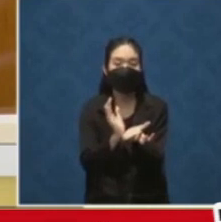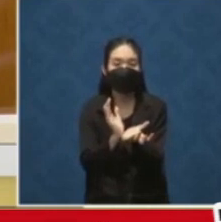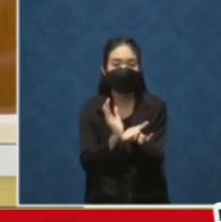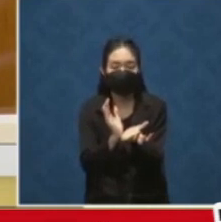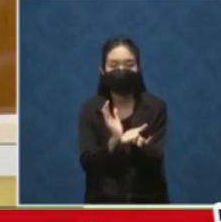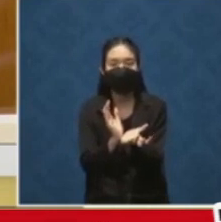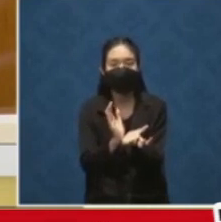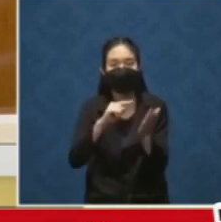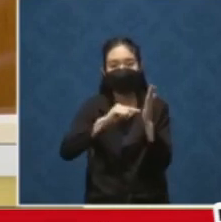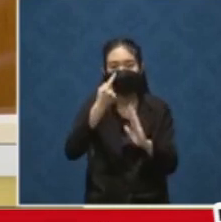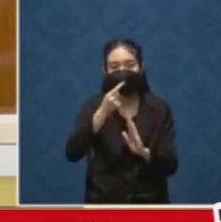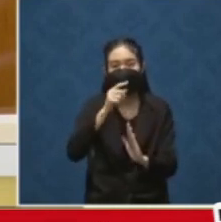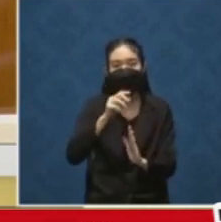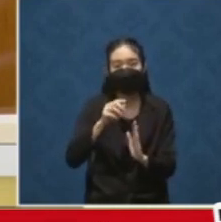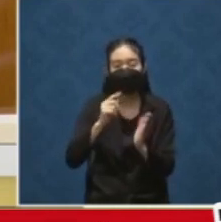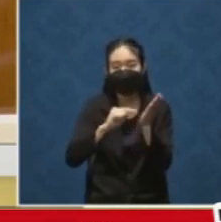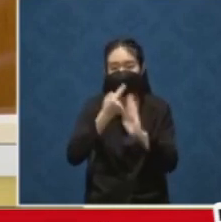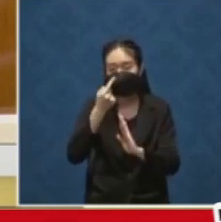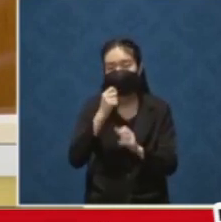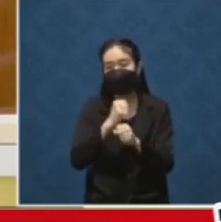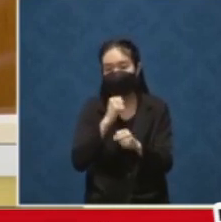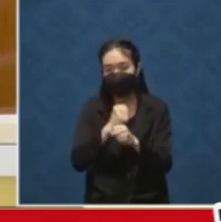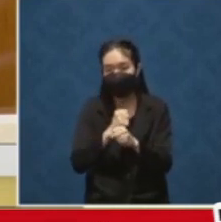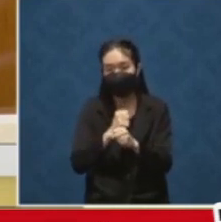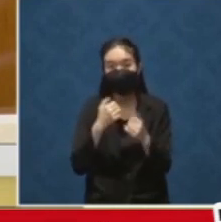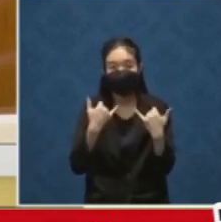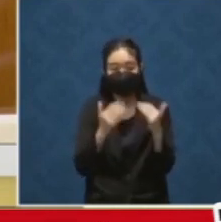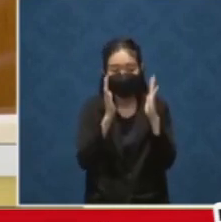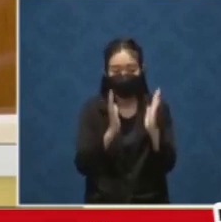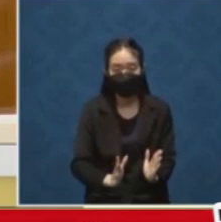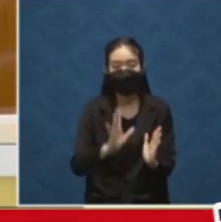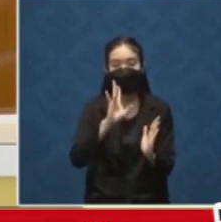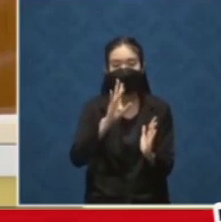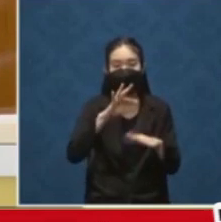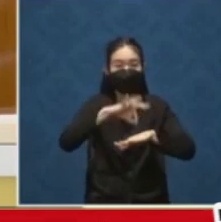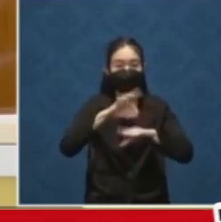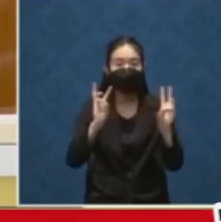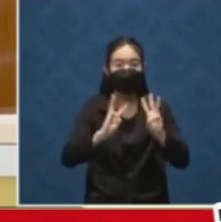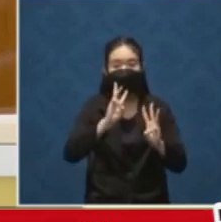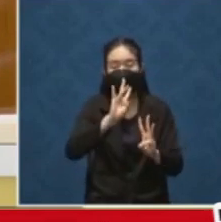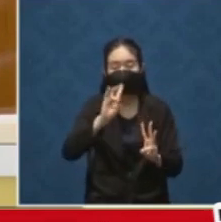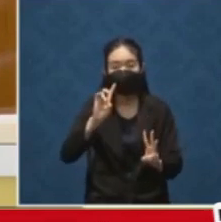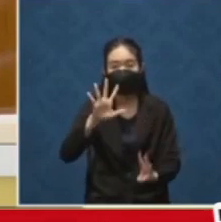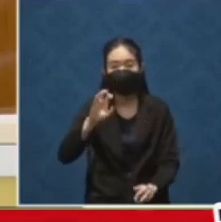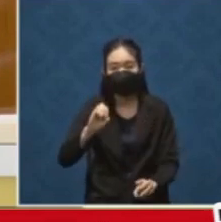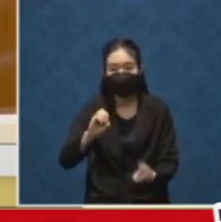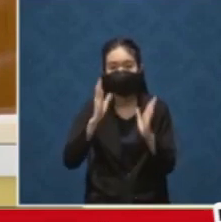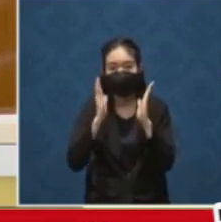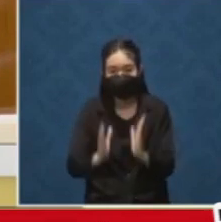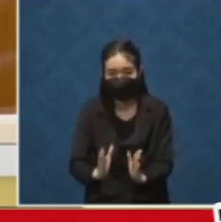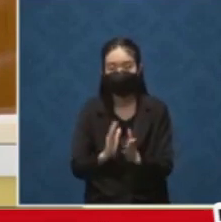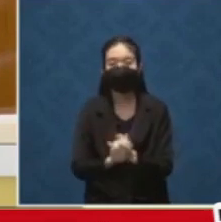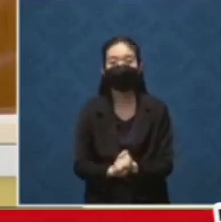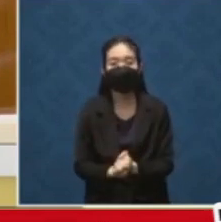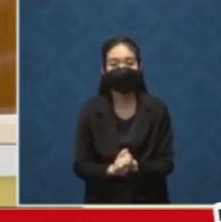ใน 10 นำรวจ ในก่งงานอนวยการและสำถดงานต่ๆ ตรนมีความน้การ 725 อราแต่ว